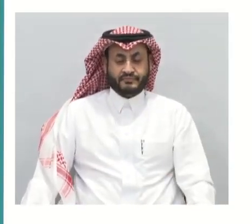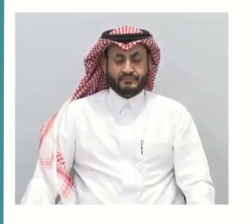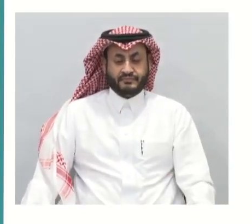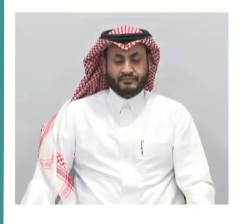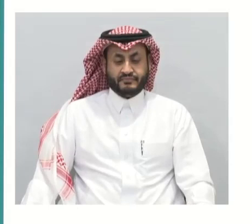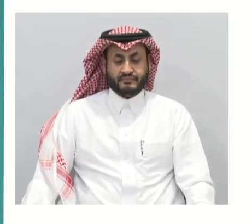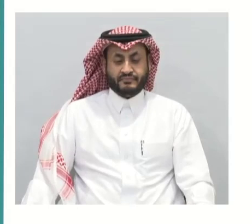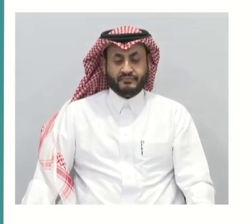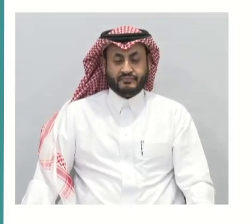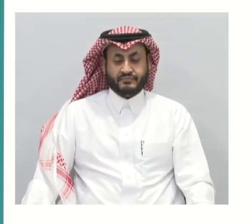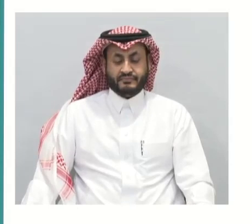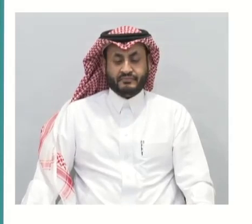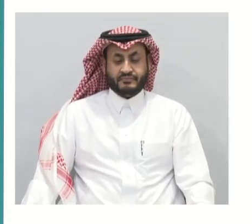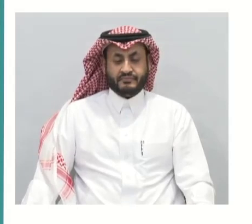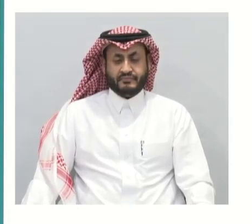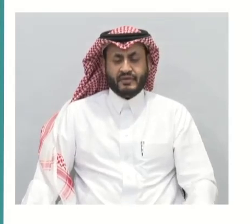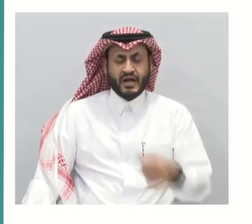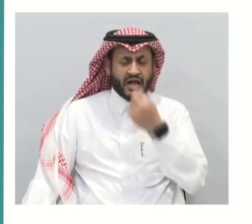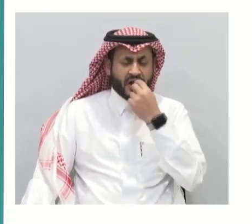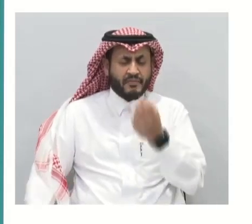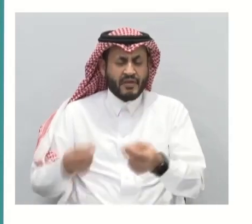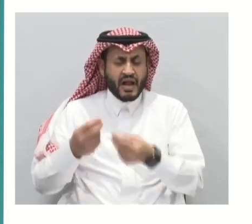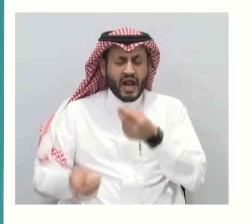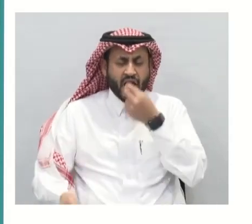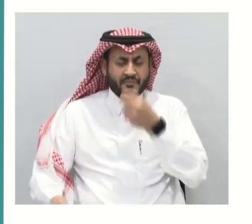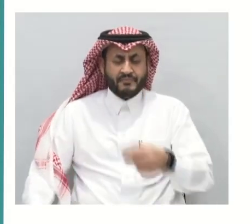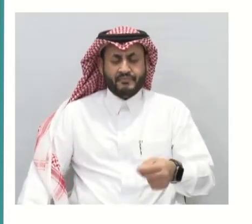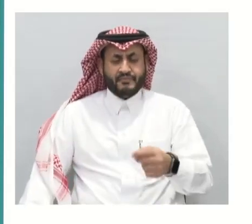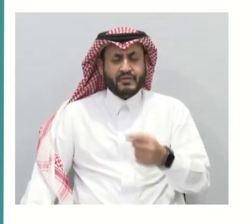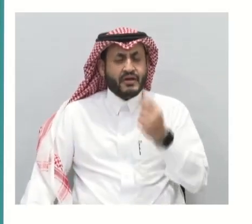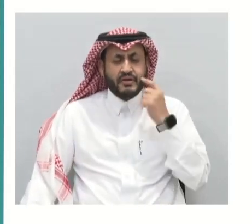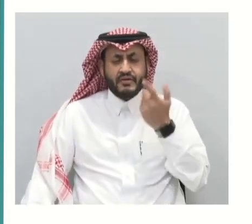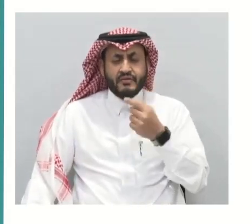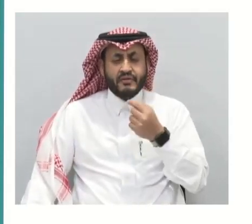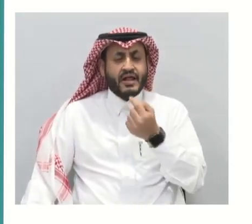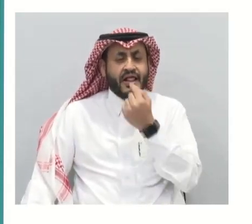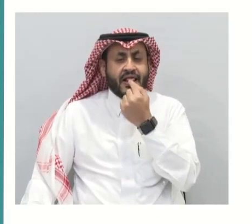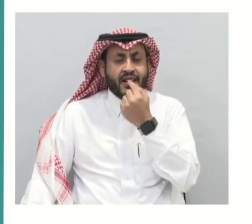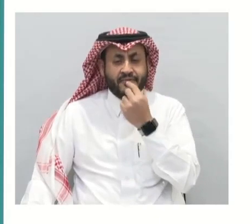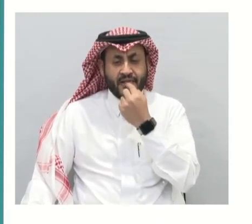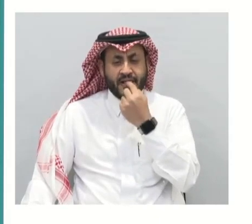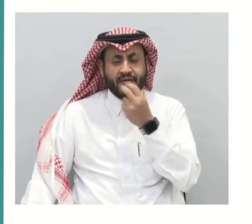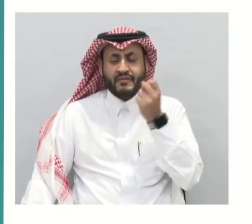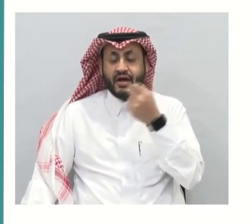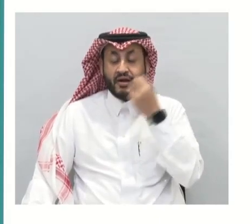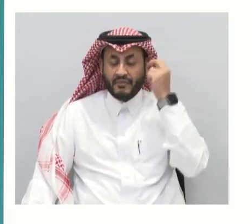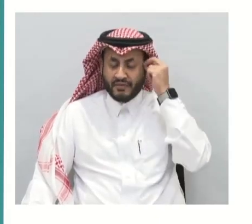تذوق اي طعام حدث نتذوق به طرف اللسان